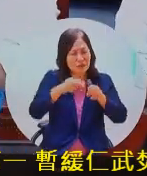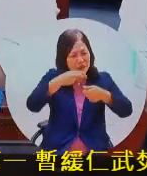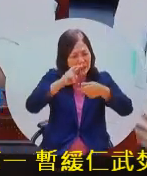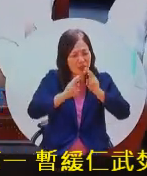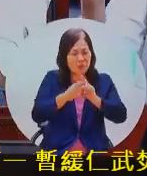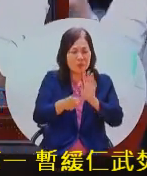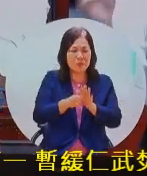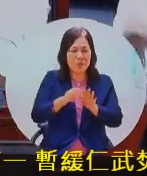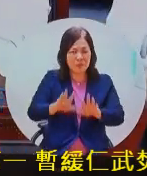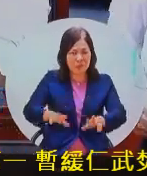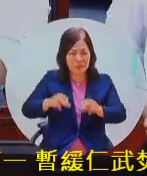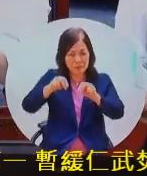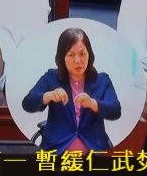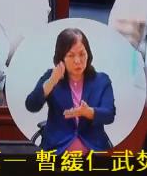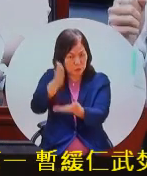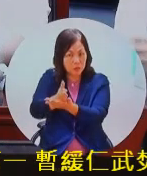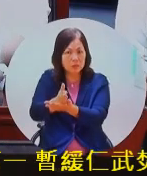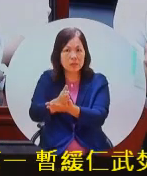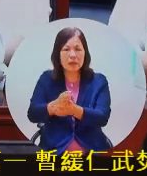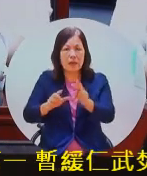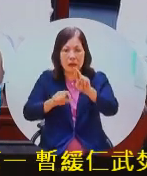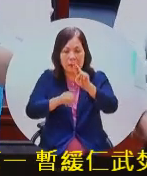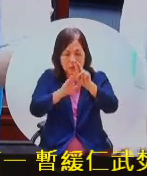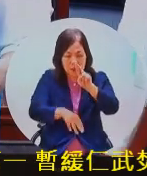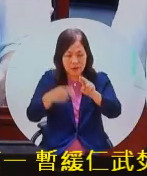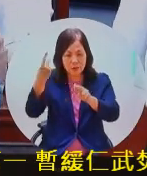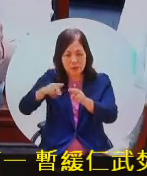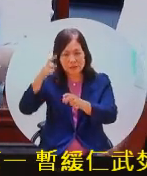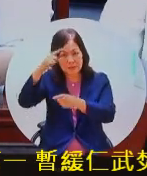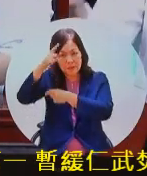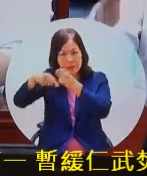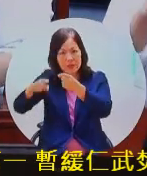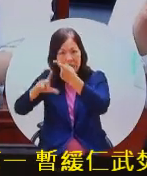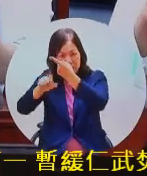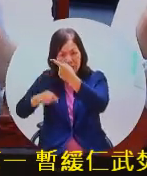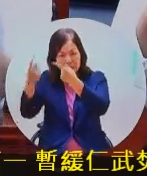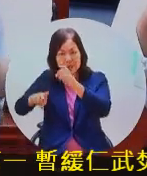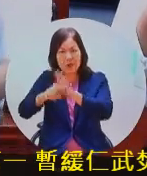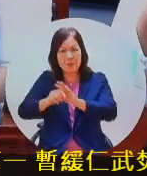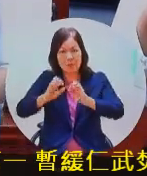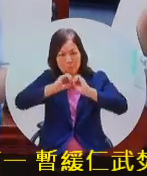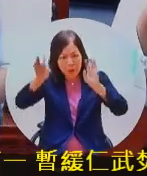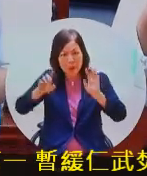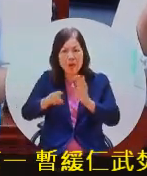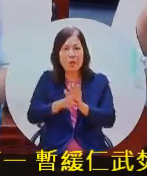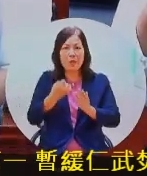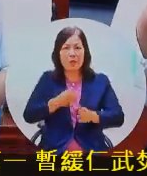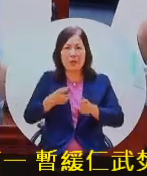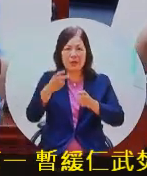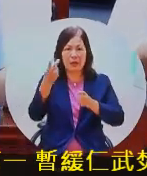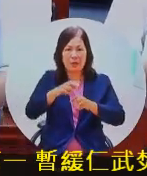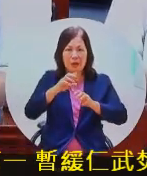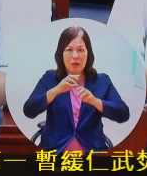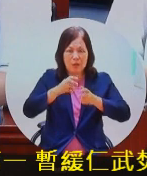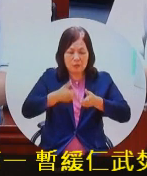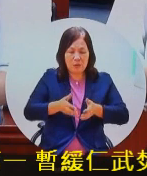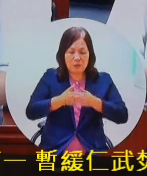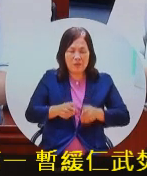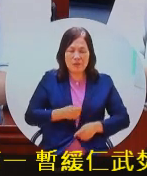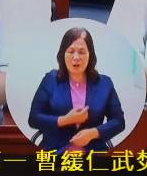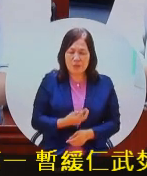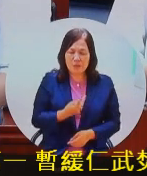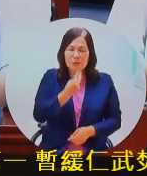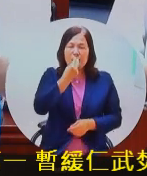现在终止，然后到年底到明年初再来进行公告。 深呼一下，我即将做重大宣誓，麻烦你深呼一下，不要急